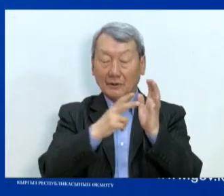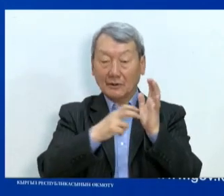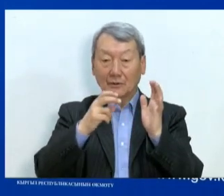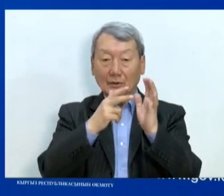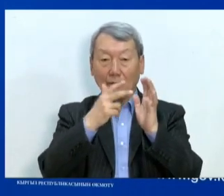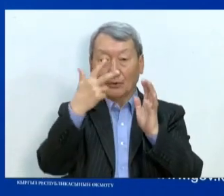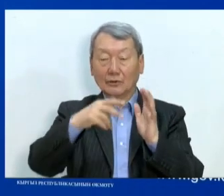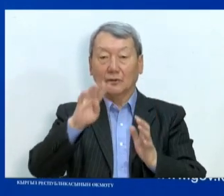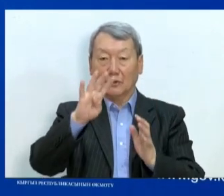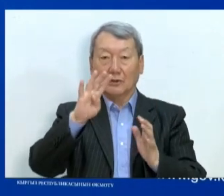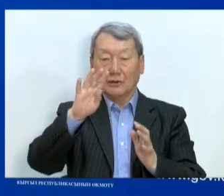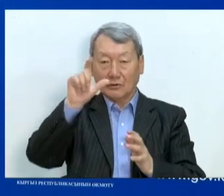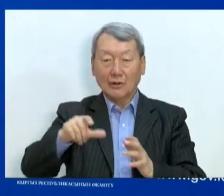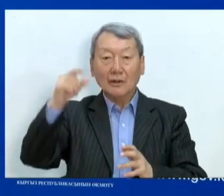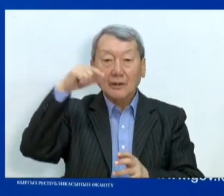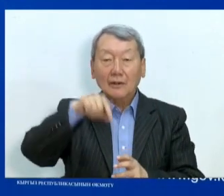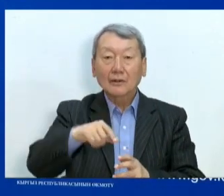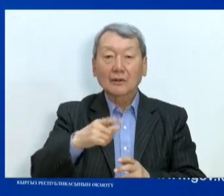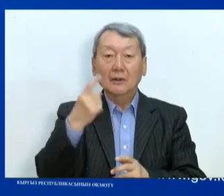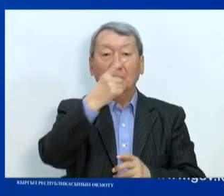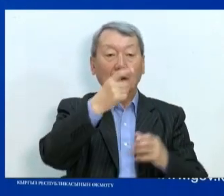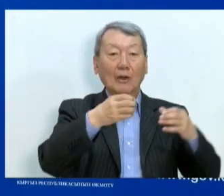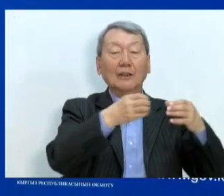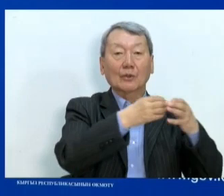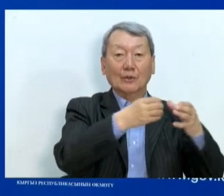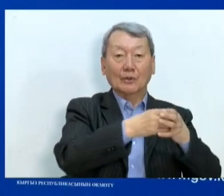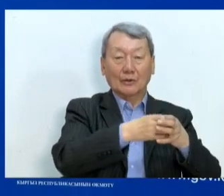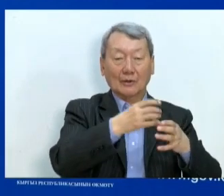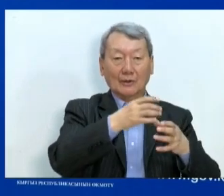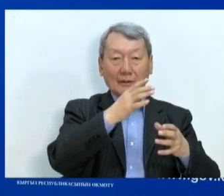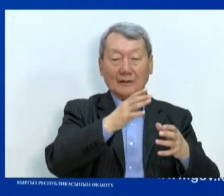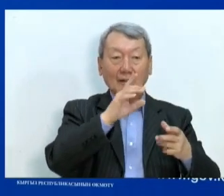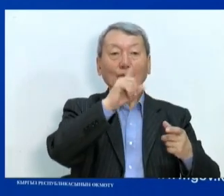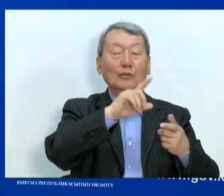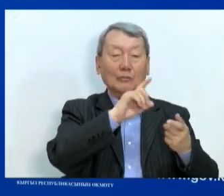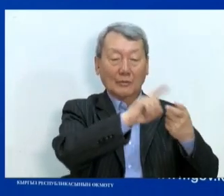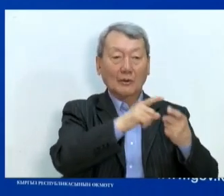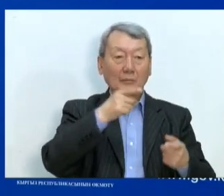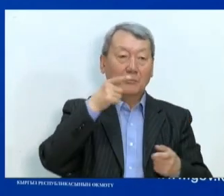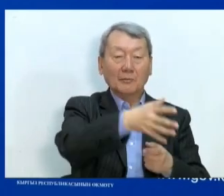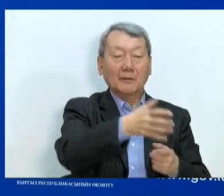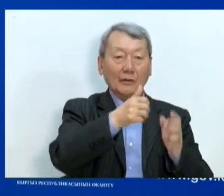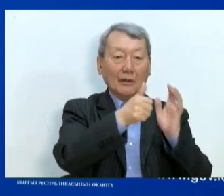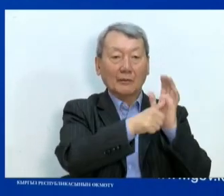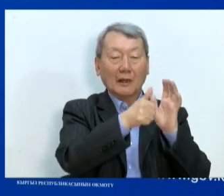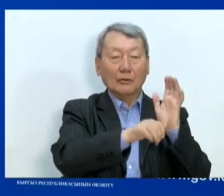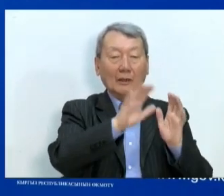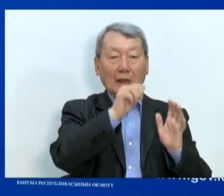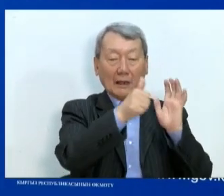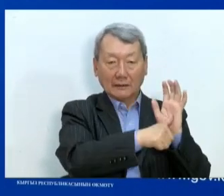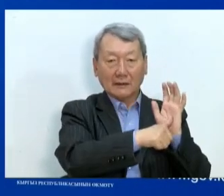7537 жетти. Ошонун ичинен биринчи категорияда турган тыгыз байланышта болгондор 1556